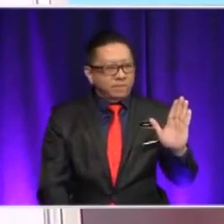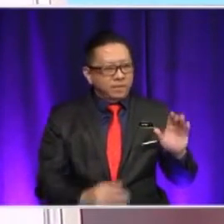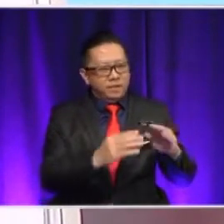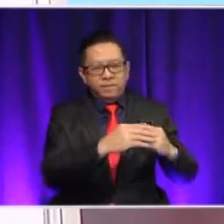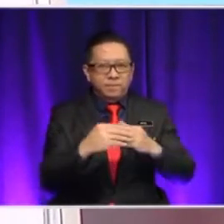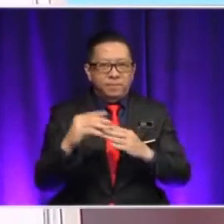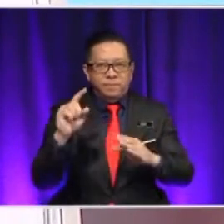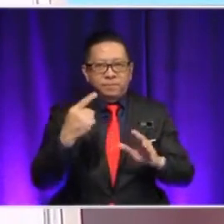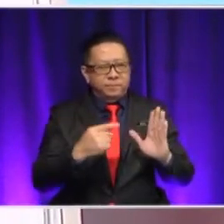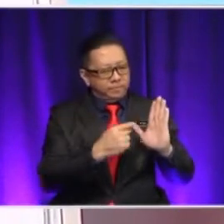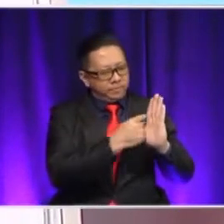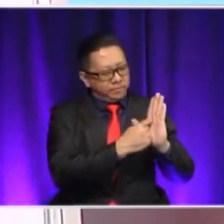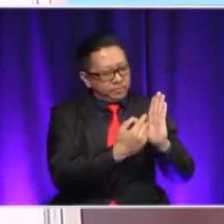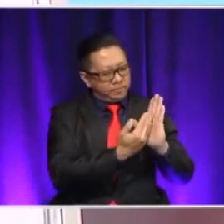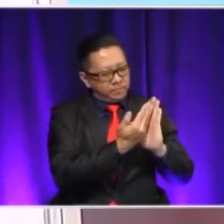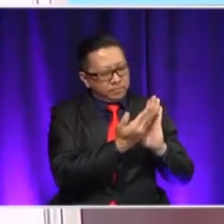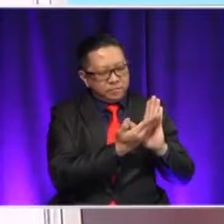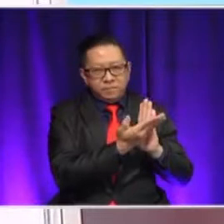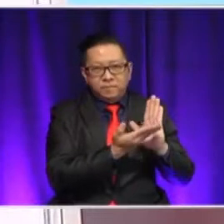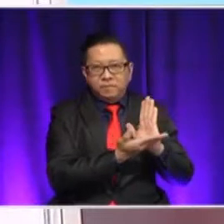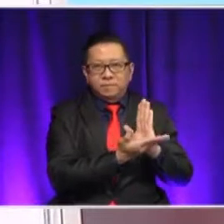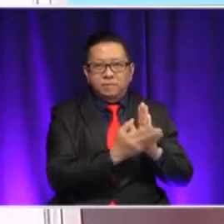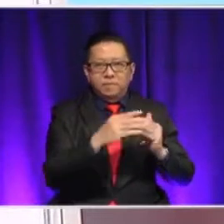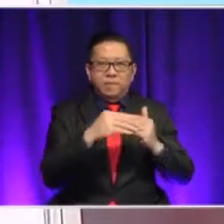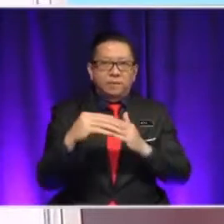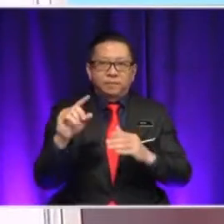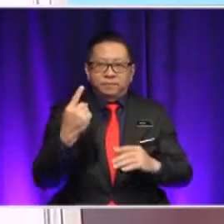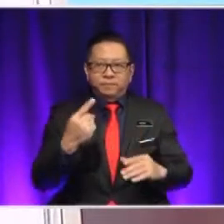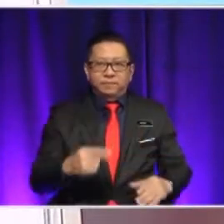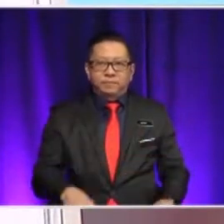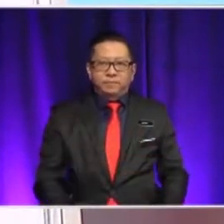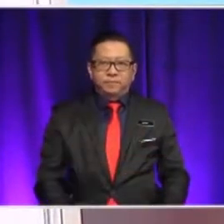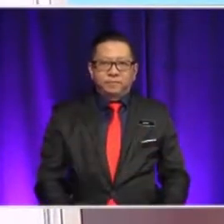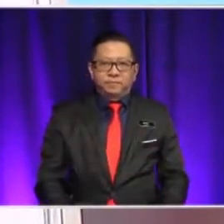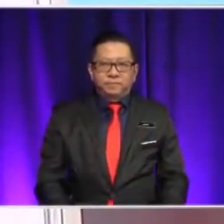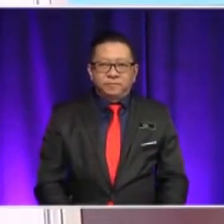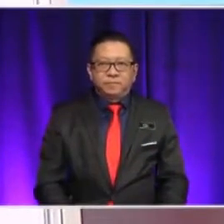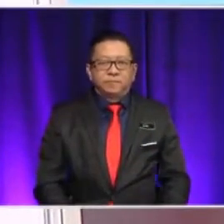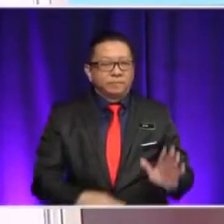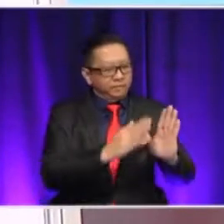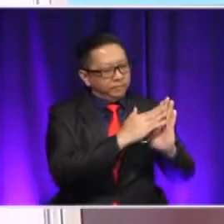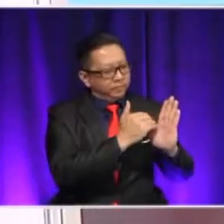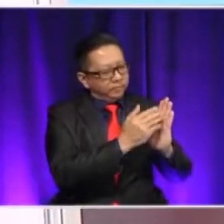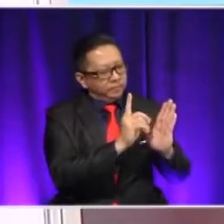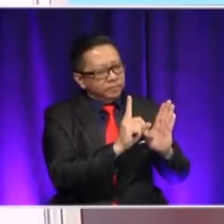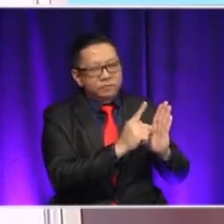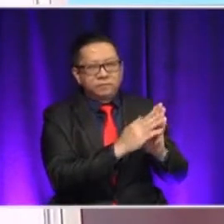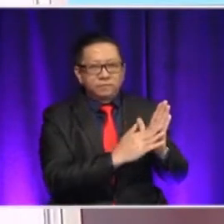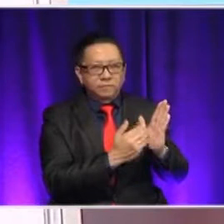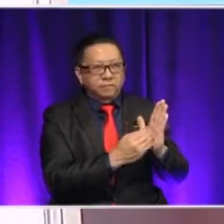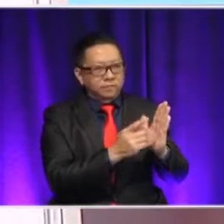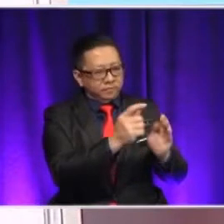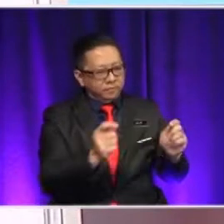agenqq365 membaca bahwa Ayo garis panduan untuk itu menyapa sapu ane ataupun untuk kita tahu